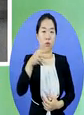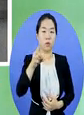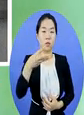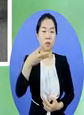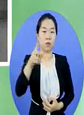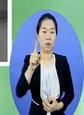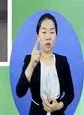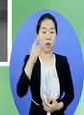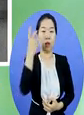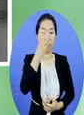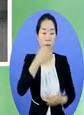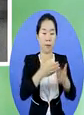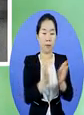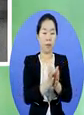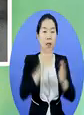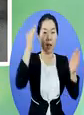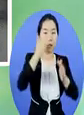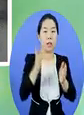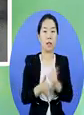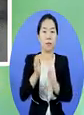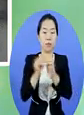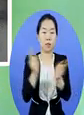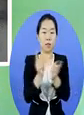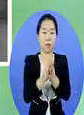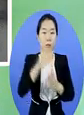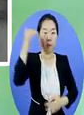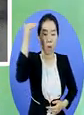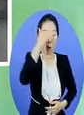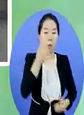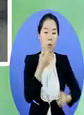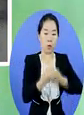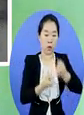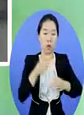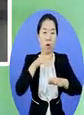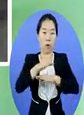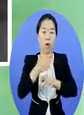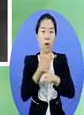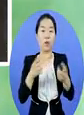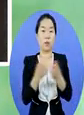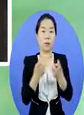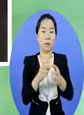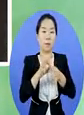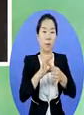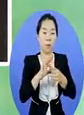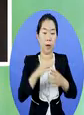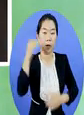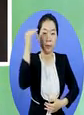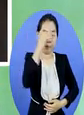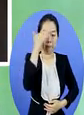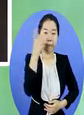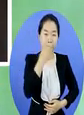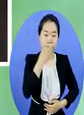안심순찰대는 학생과 주민이 스스로 도보, 자전거, 자동차 등 다양한 방법으로 안심마을 지역 내 안심하길 코스를